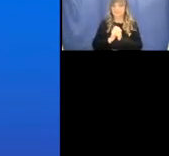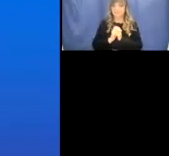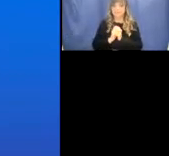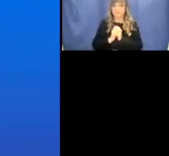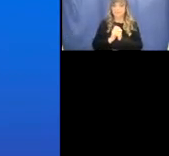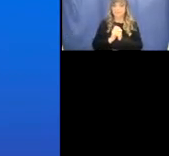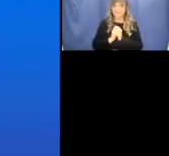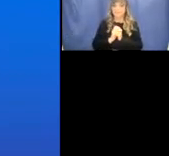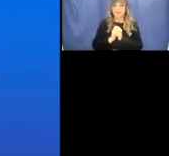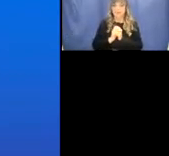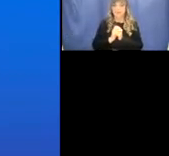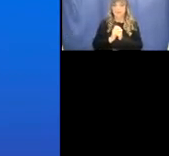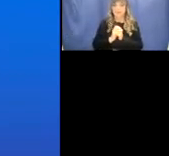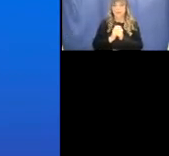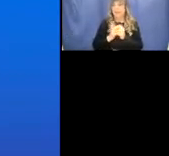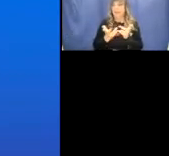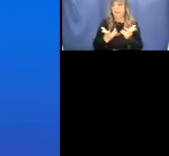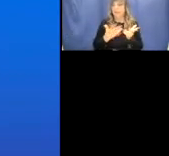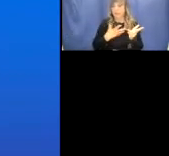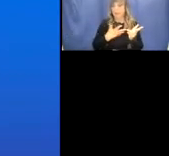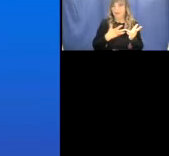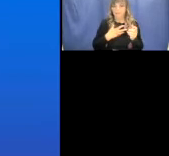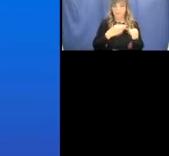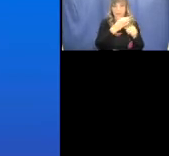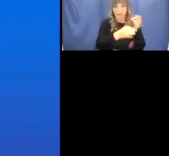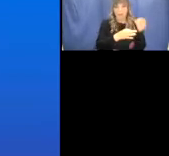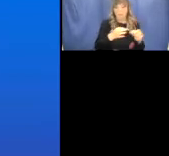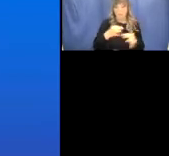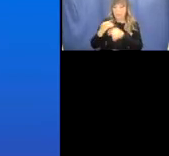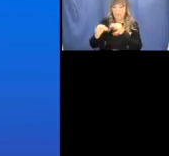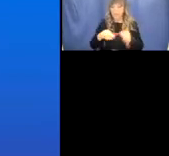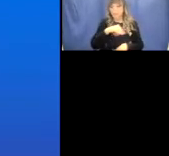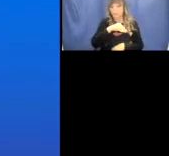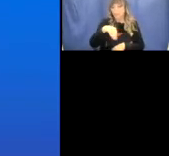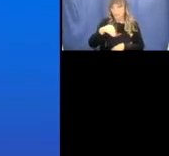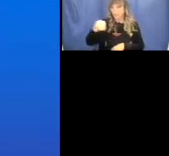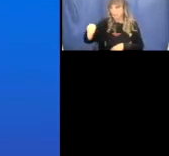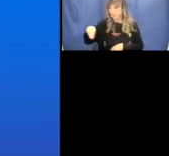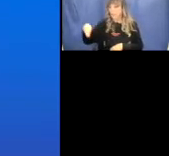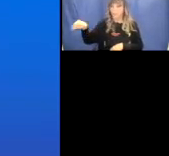discontinue gli autori sono separati da spazi vuoti